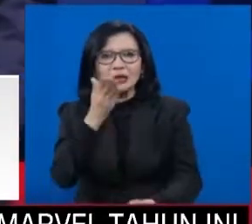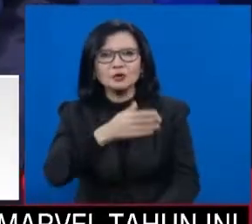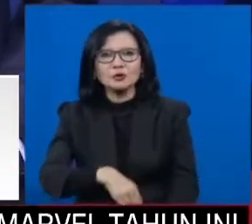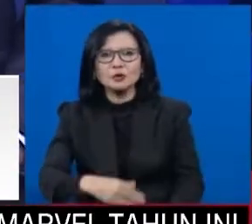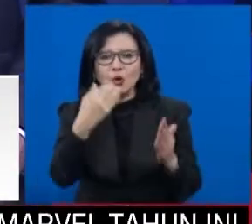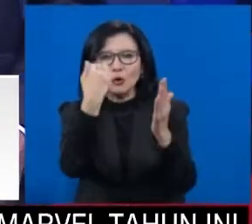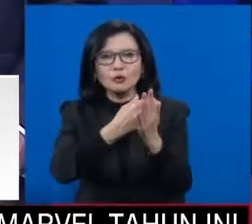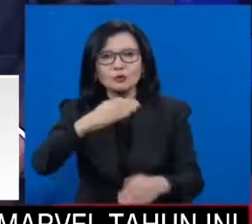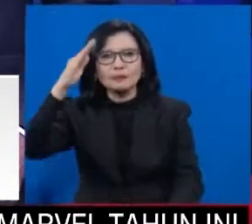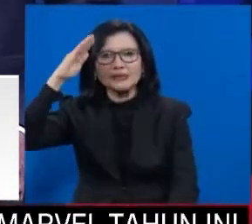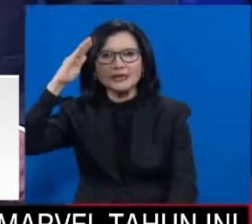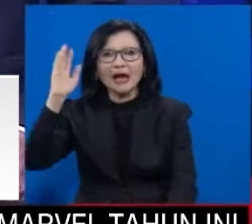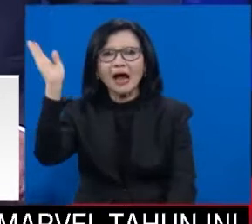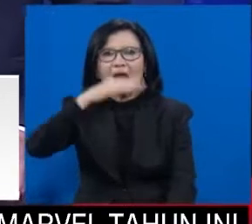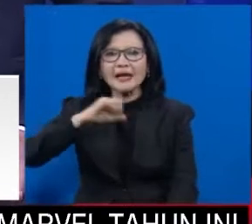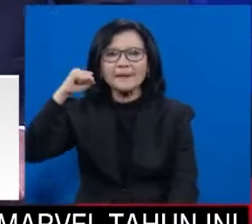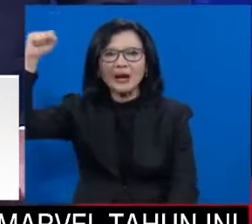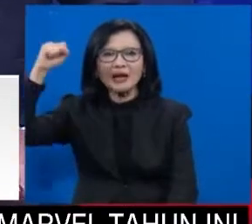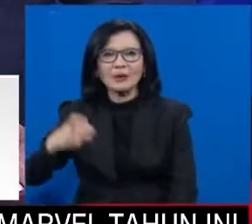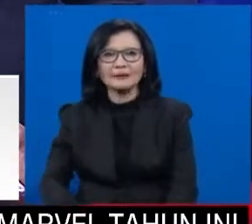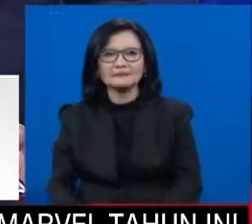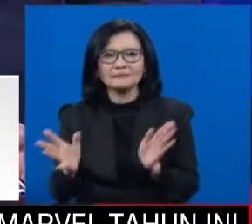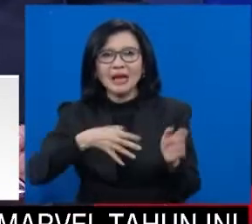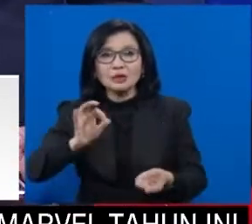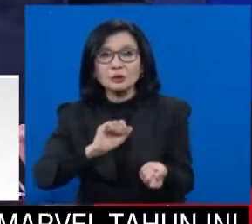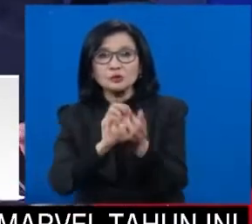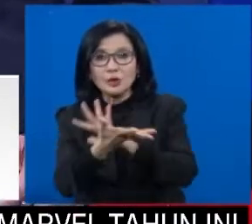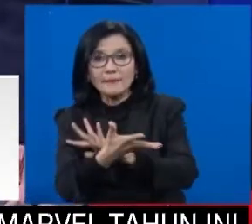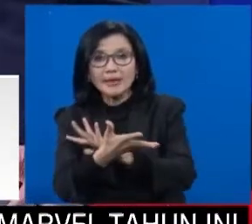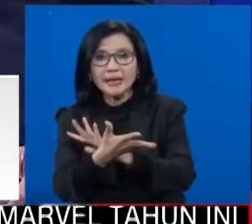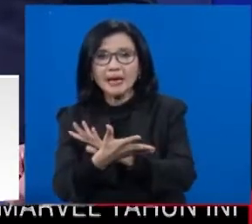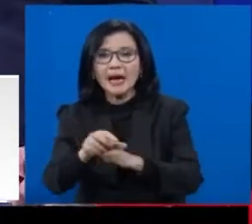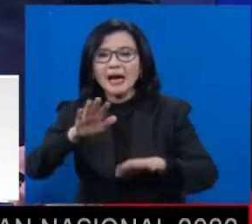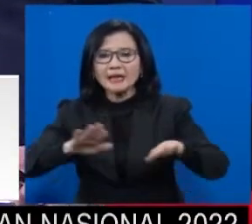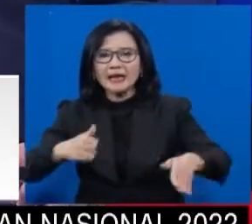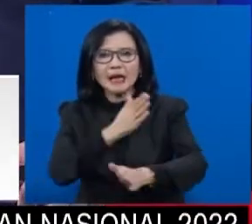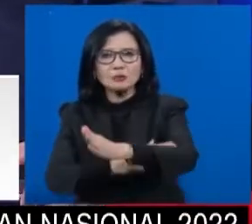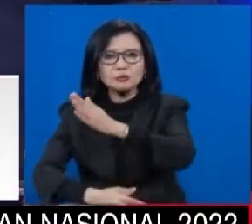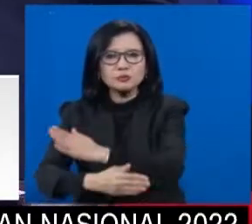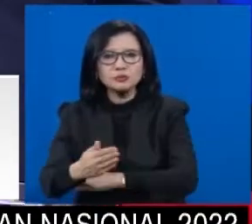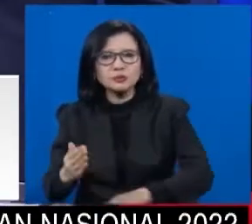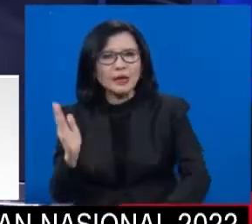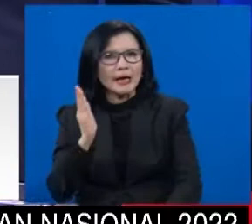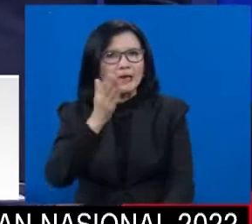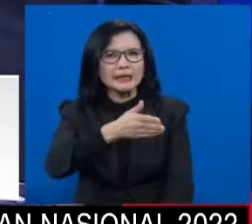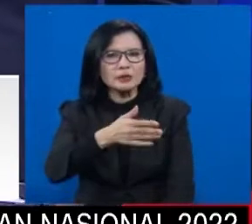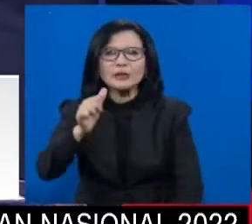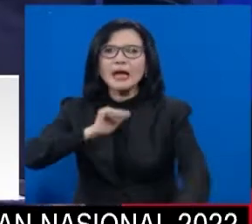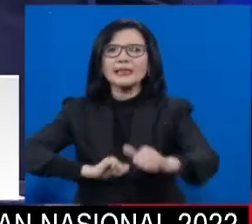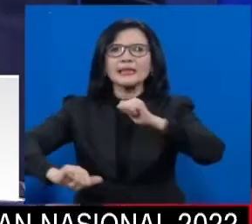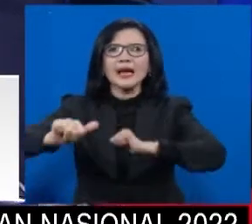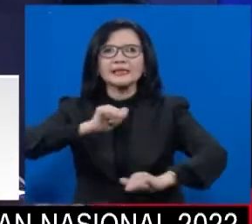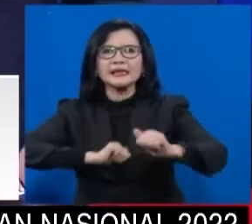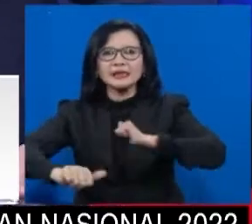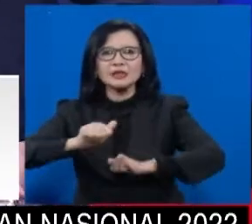peringatan Hari Pahlawan. Di Surabaya, Jawa Timur, sejumlah anak berkebutuhan khusus mengikuti bagian aksi teatrikal